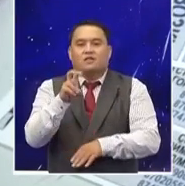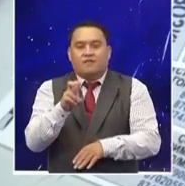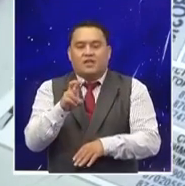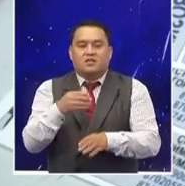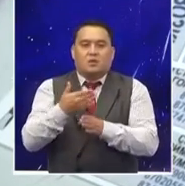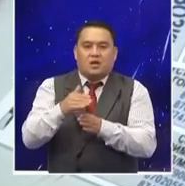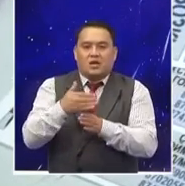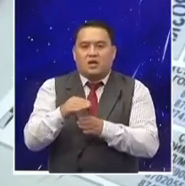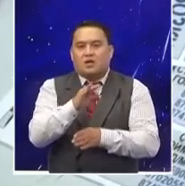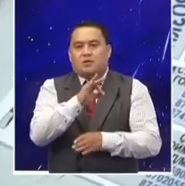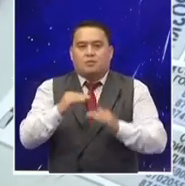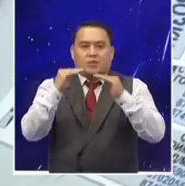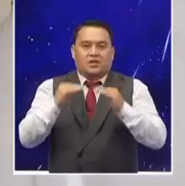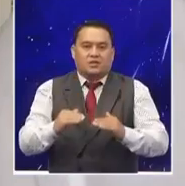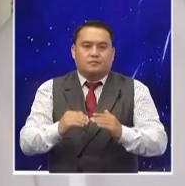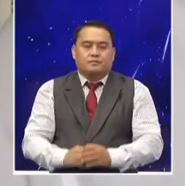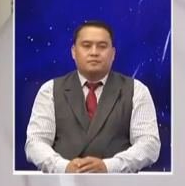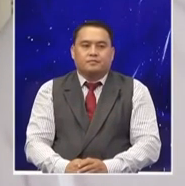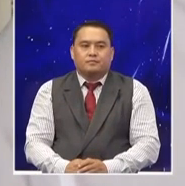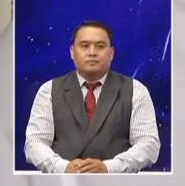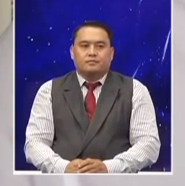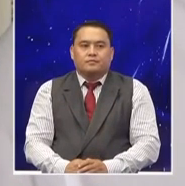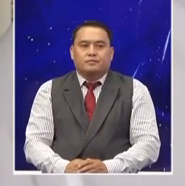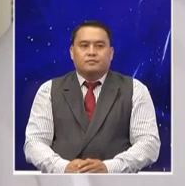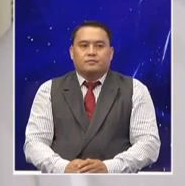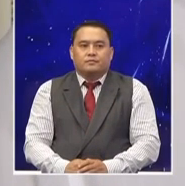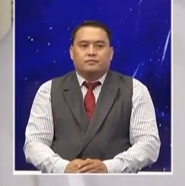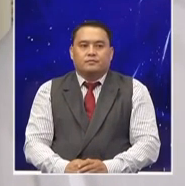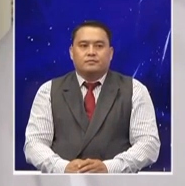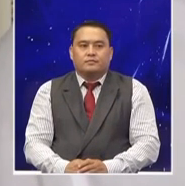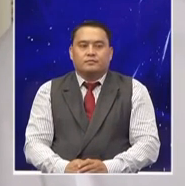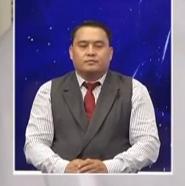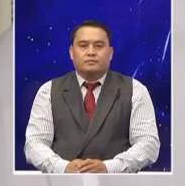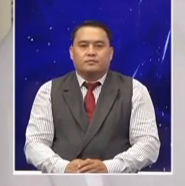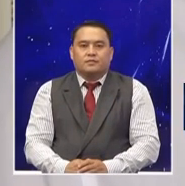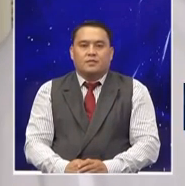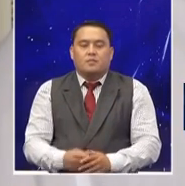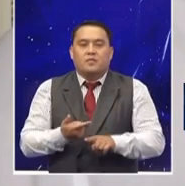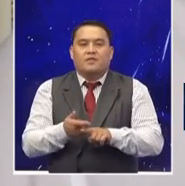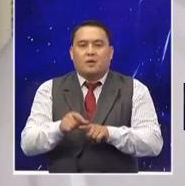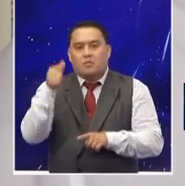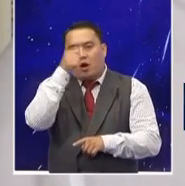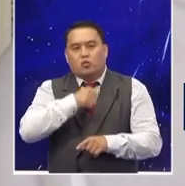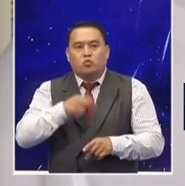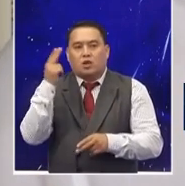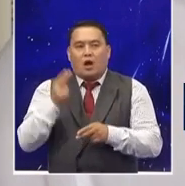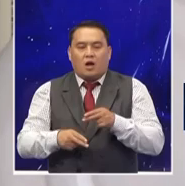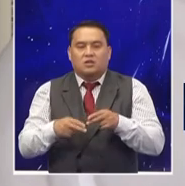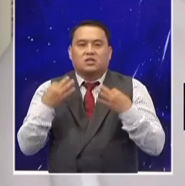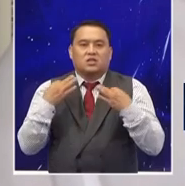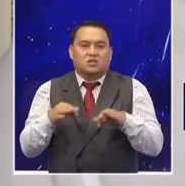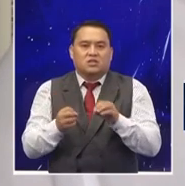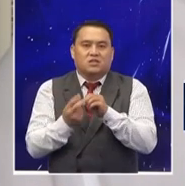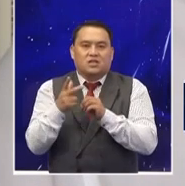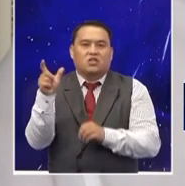микрокредиты с и льготной процентной ставкой никому мгер массаж шло взял он шагом в текущем году завершили курс и получили сертификаты